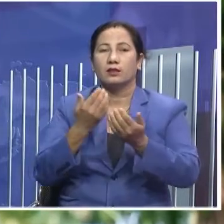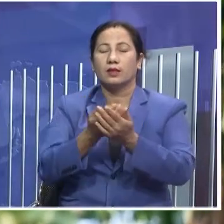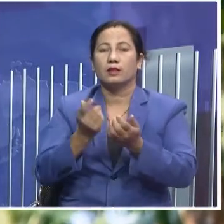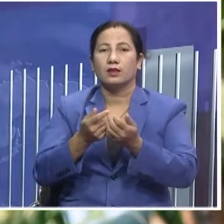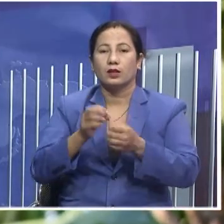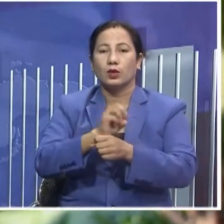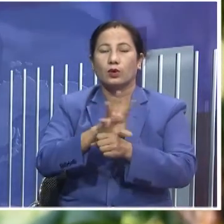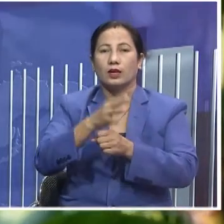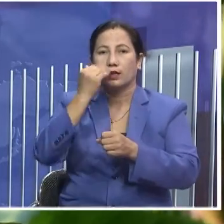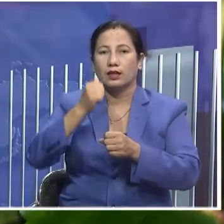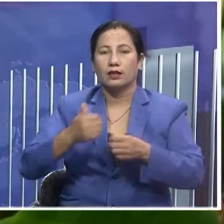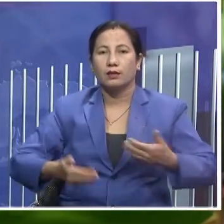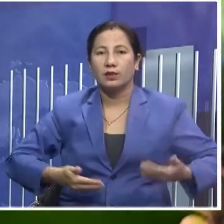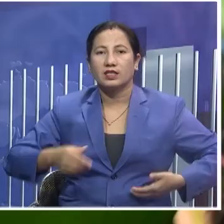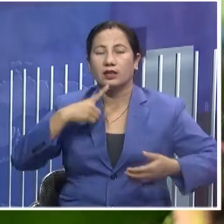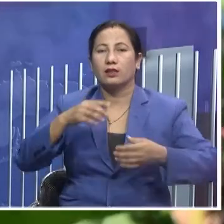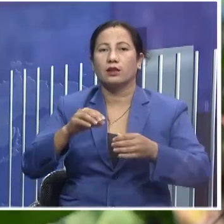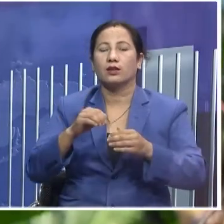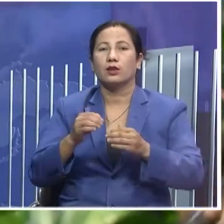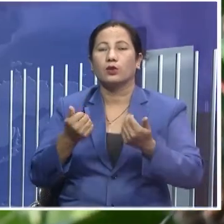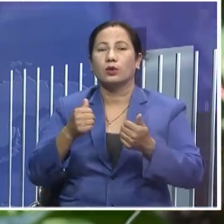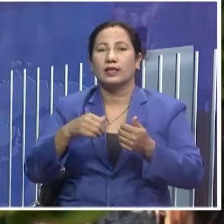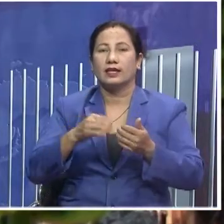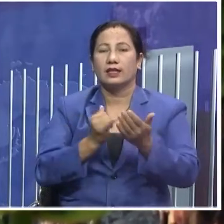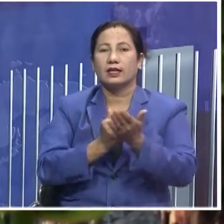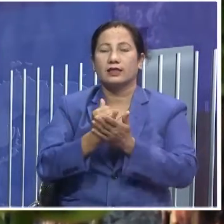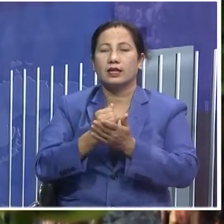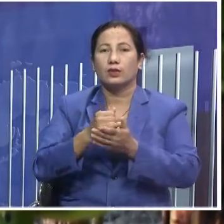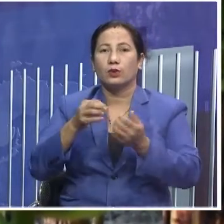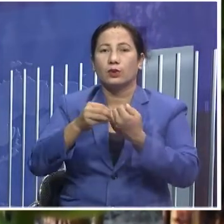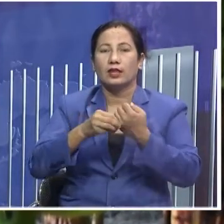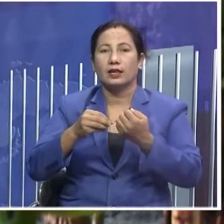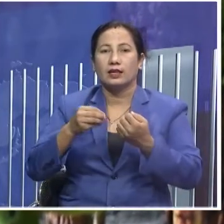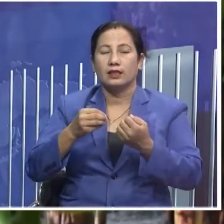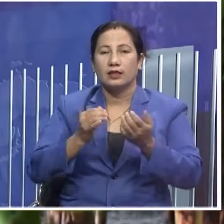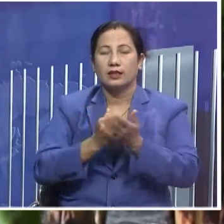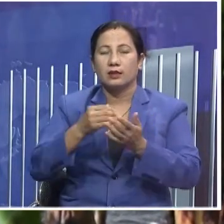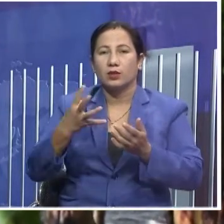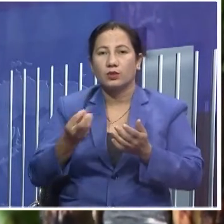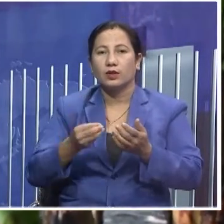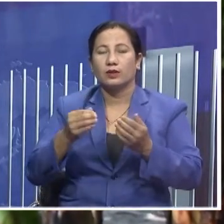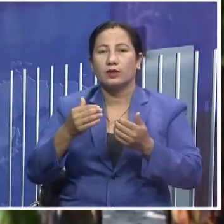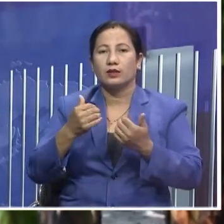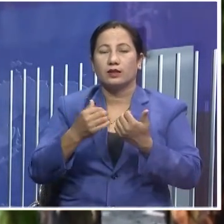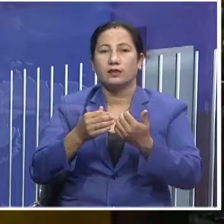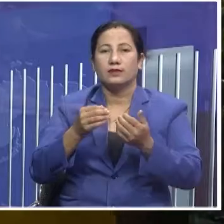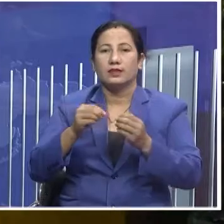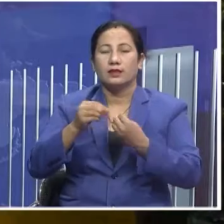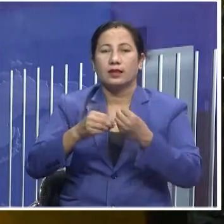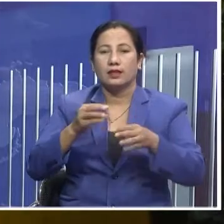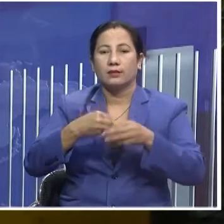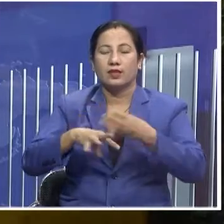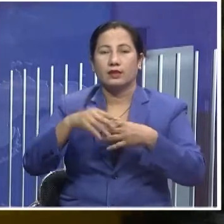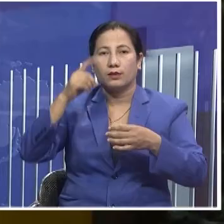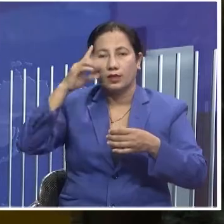कोरोना महामारीका कारण बजार नखुल्दा धेरै किसानको केरा खेतमै कुहियो। यस वर्ष बजार खुलेकाले केरा बिक्री होला भन्ने आशामा रहेका